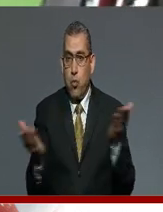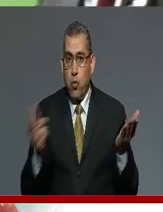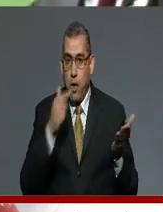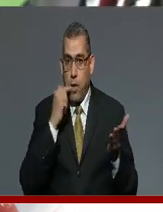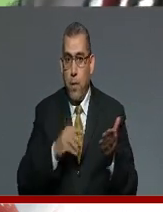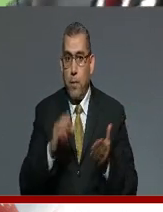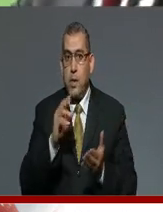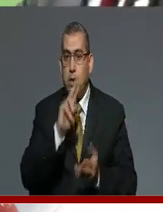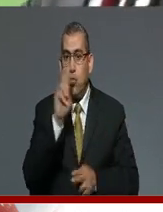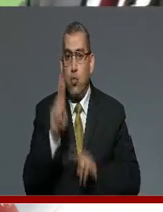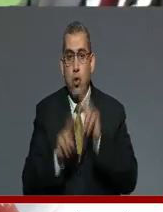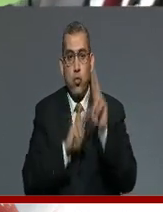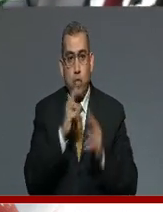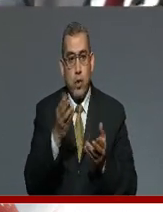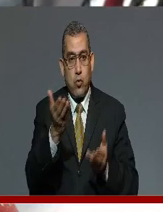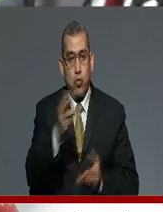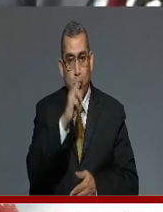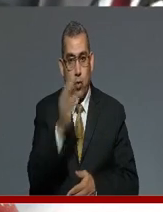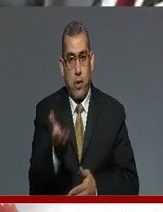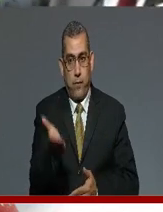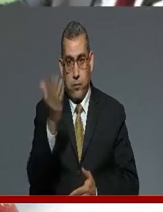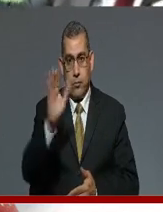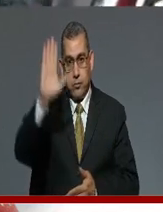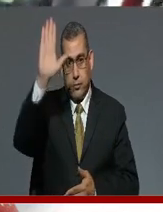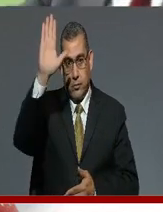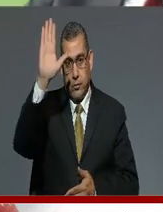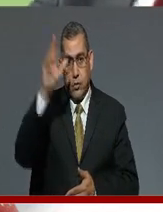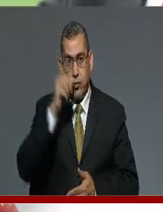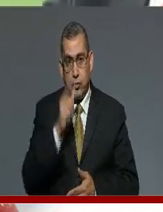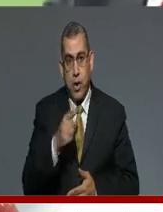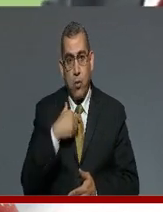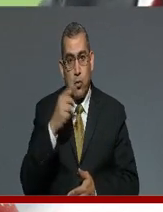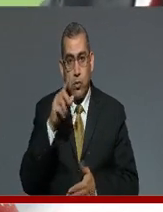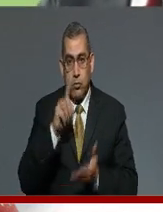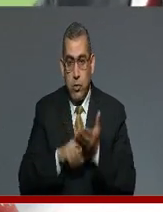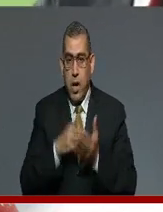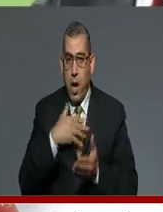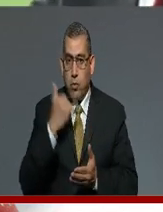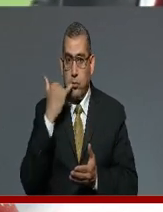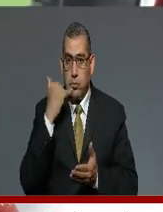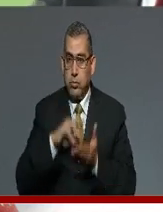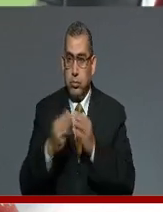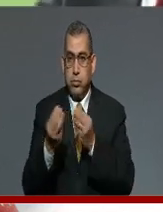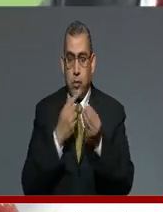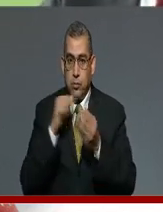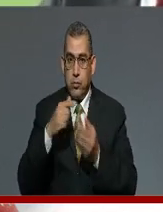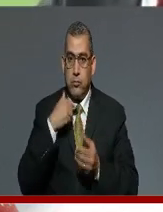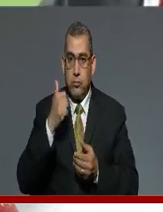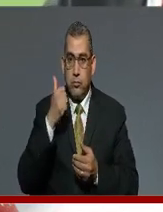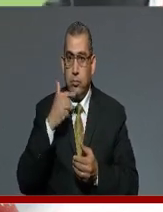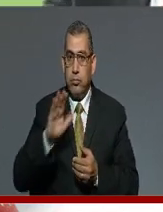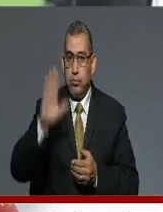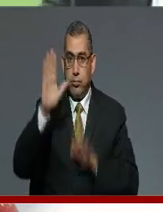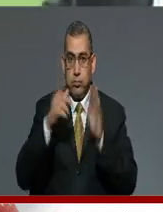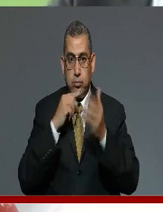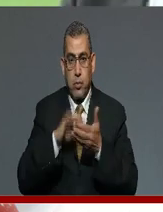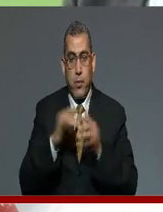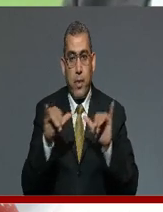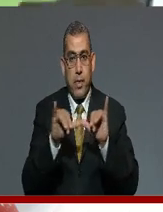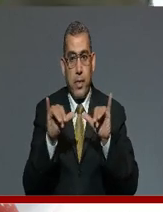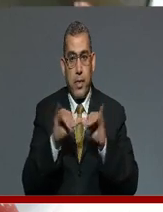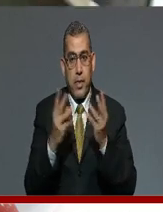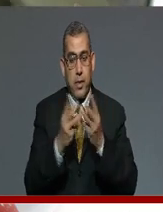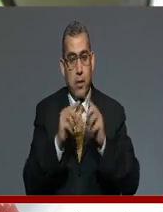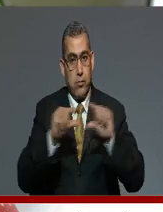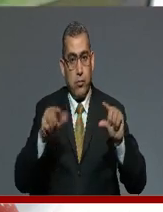من الاسئله اذا كان لديك اي سؤال ارفع يدك من فضلك او اذا كان لديك تعليقا وعبر الانترنت من فضلك